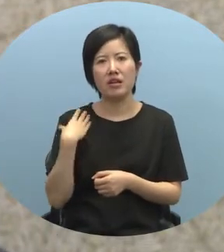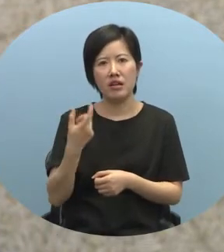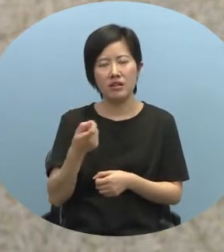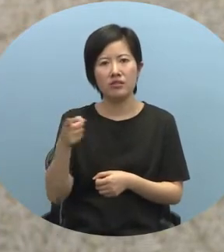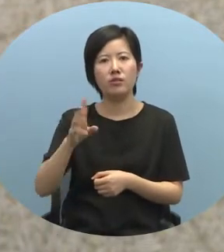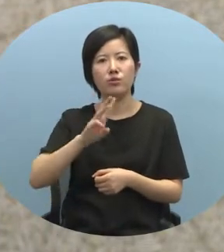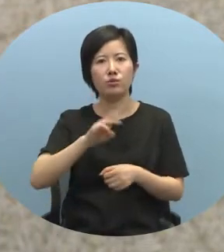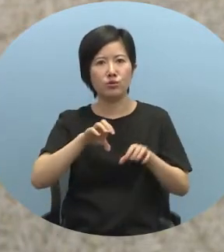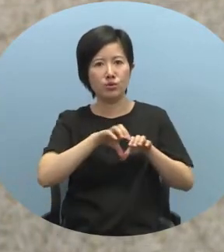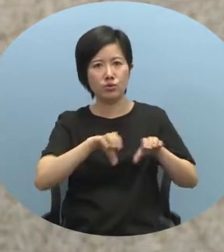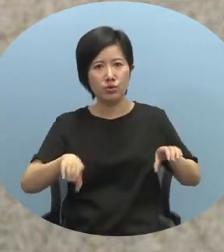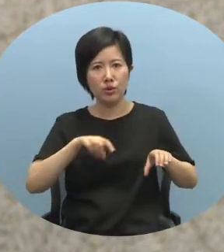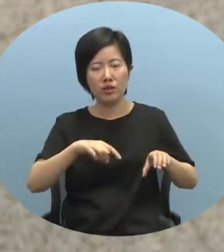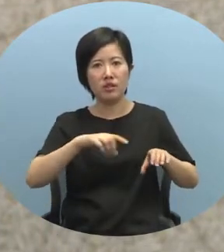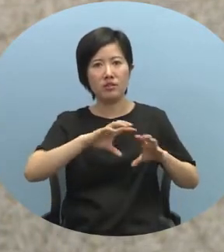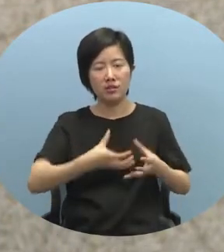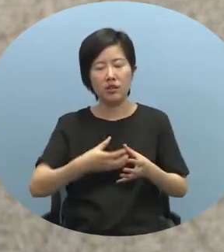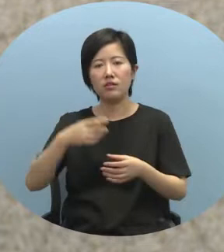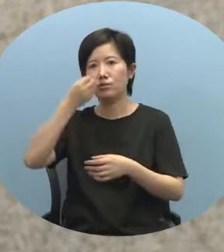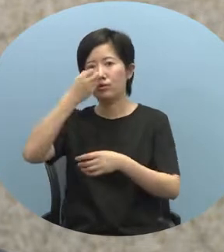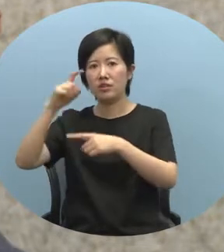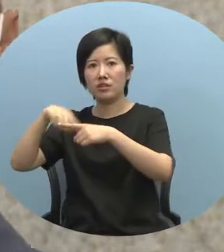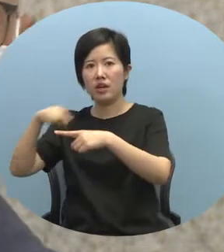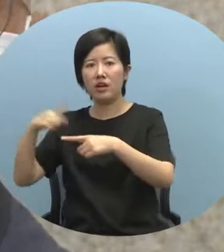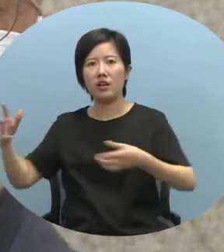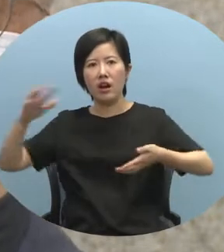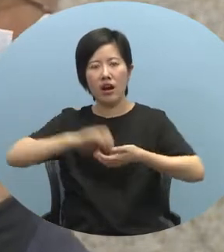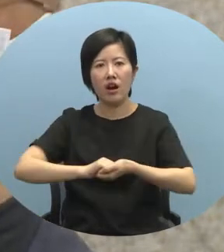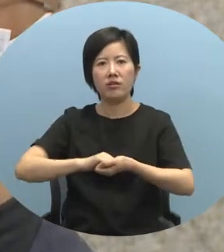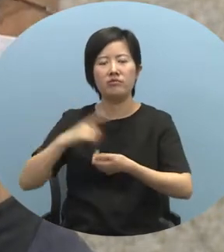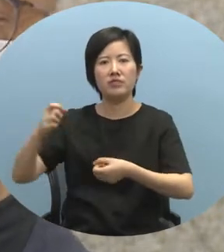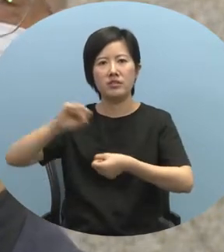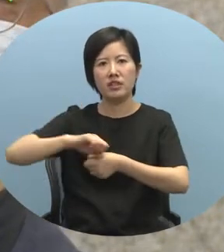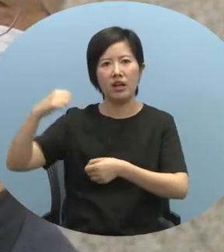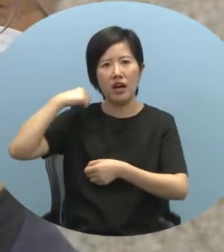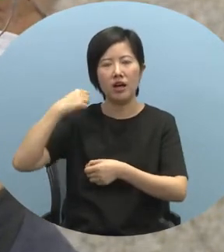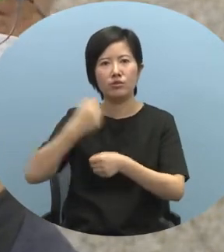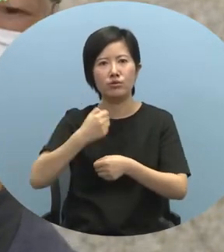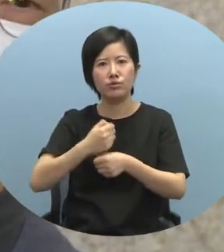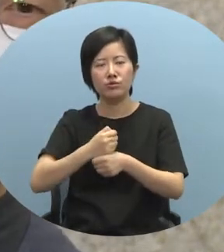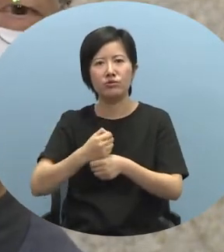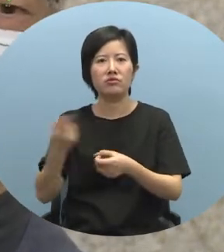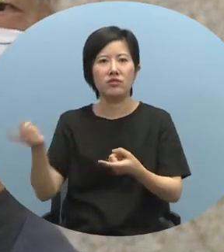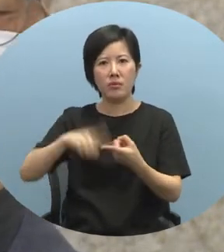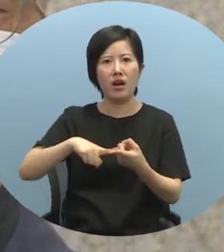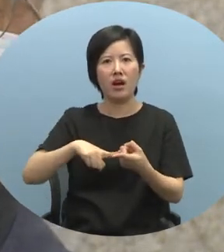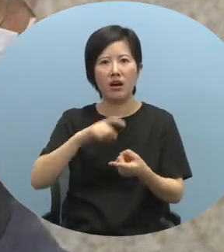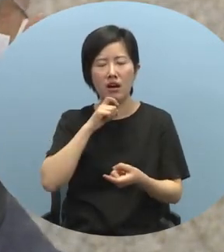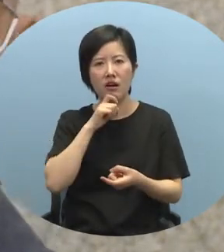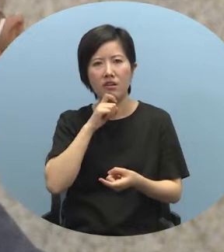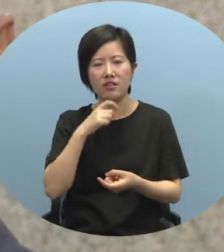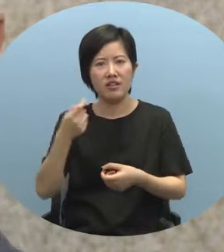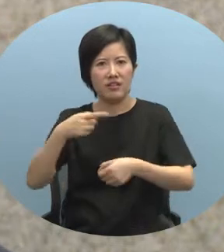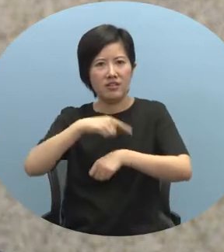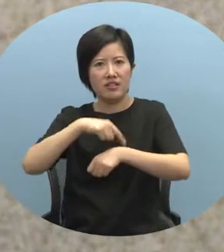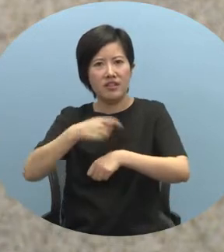透過渠務處同廣大咧已經係加大咗相關嘅檢測能力，加咗一倍以左右啦，令到我哋咧更